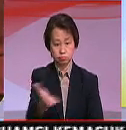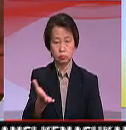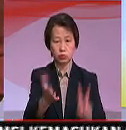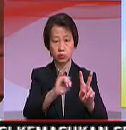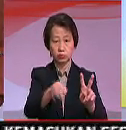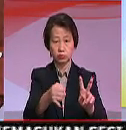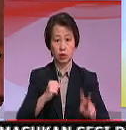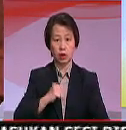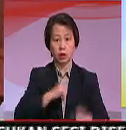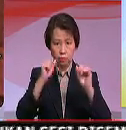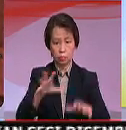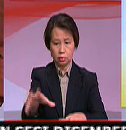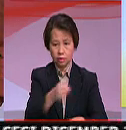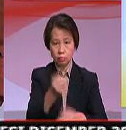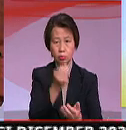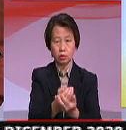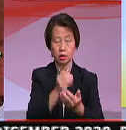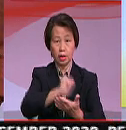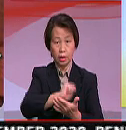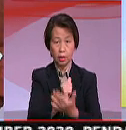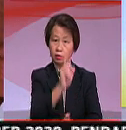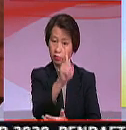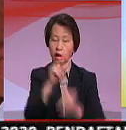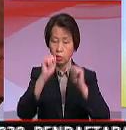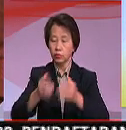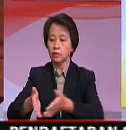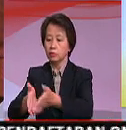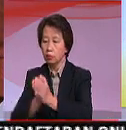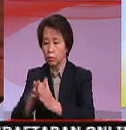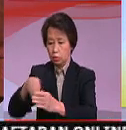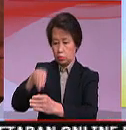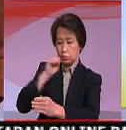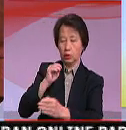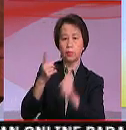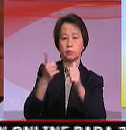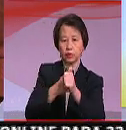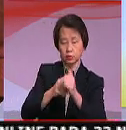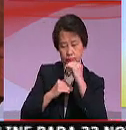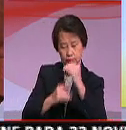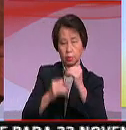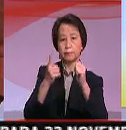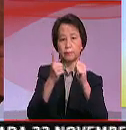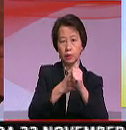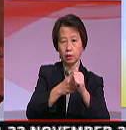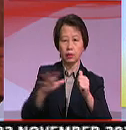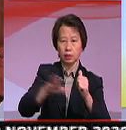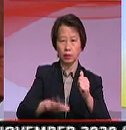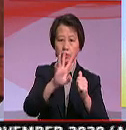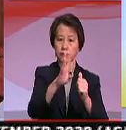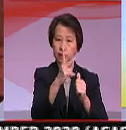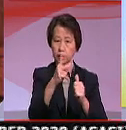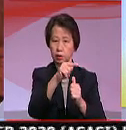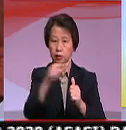juta ahli yang layak mengakses account satu kini layak memohon untuk mengeluarkan pendahuluan Maxim yang pertama antara